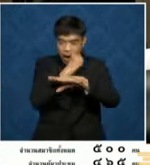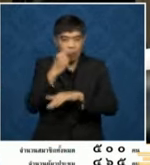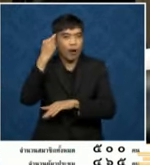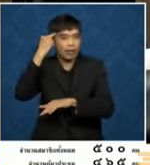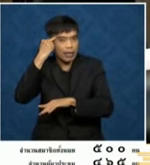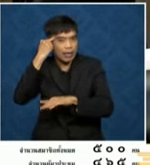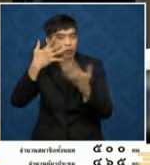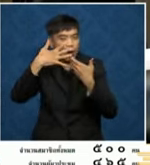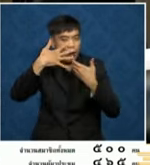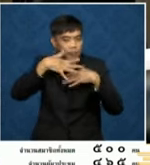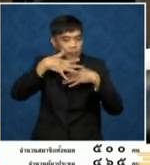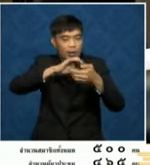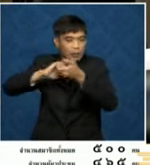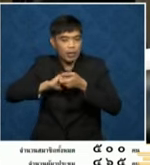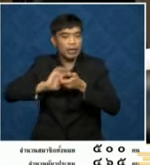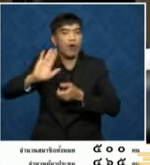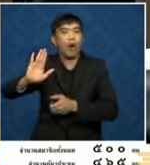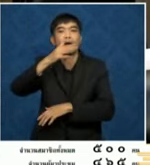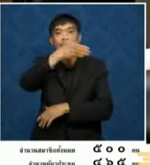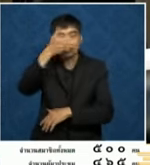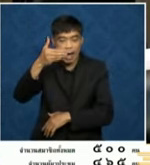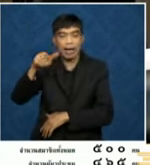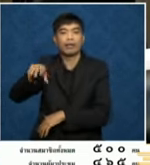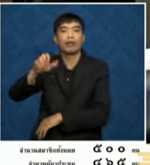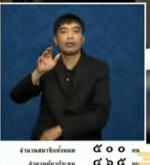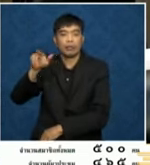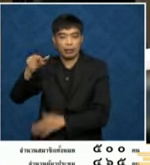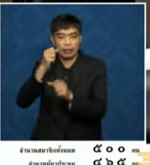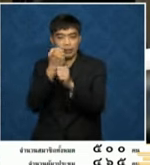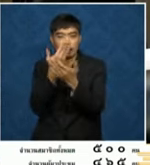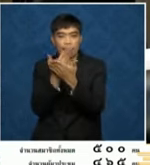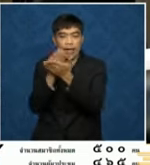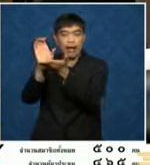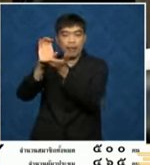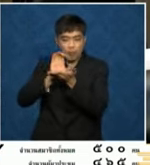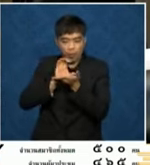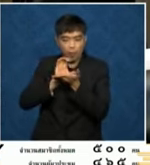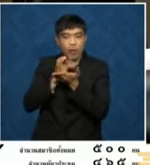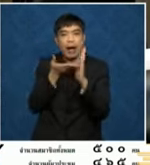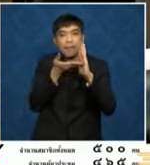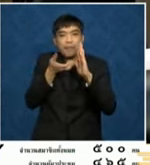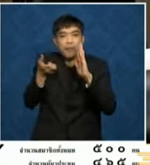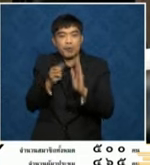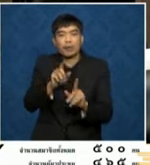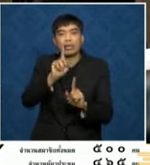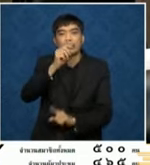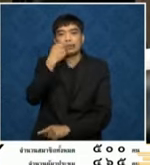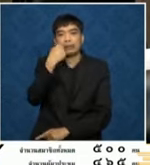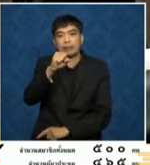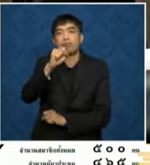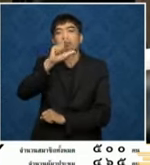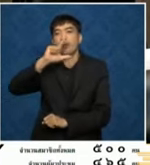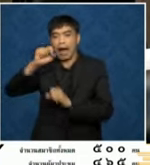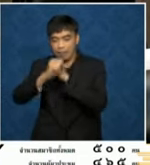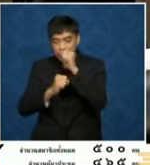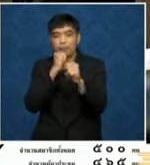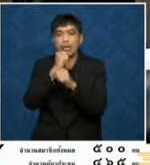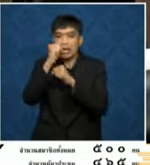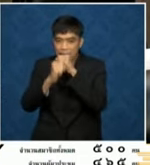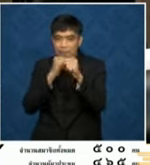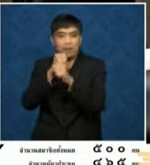ความสามัคคีของคนในชาติท่านใช้เงินกับแผนนี้ปีละ10ล้านถามว่าท่านใช้งบประมาณกับแผนงานนี้มาทุ